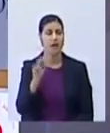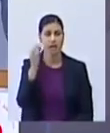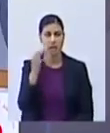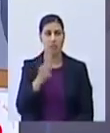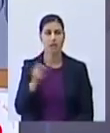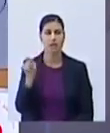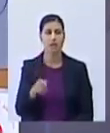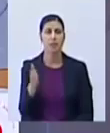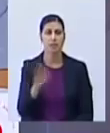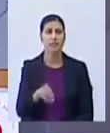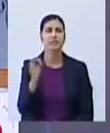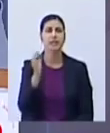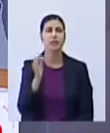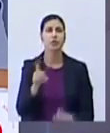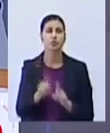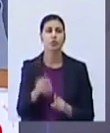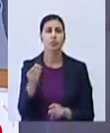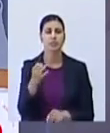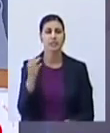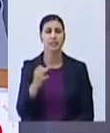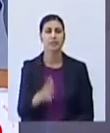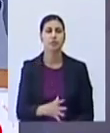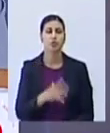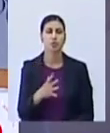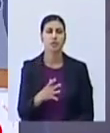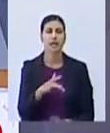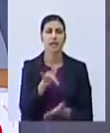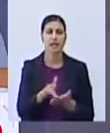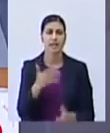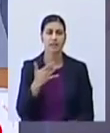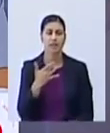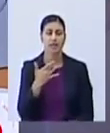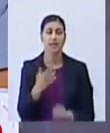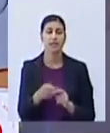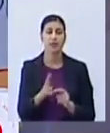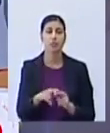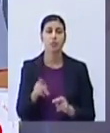გერმანიიდან ჩამოიყვანეს, იქიდან რაღაც ფინანსური დაინტერესება ჰქონდა ქალაქის მერიას. აი,